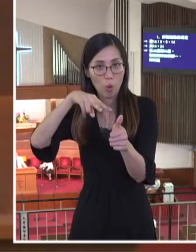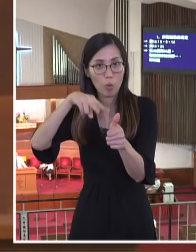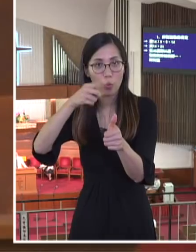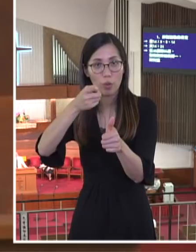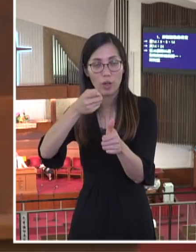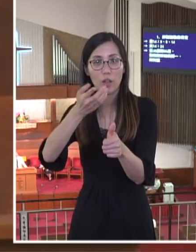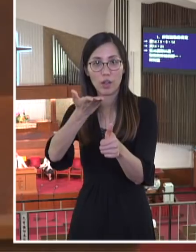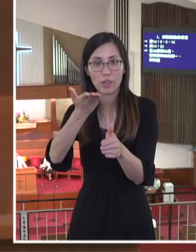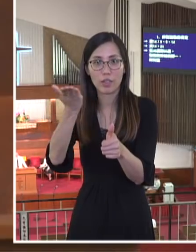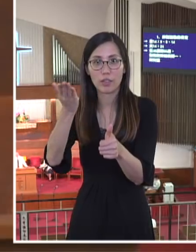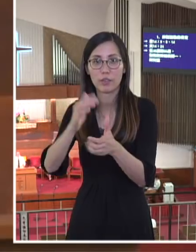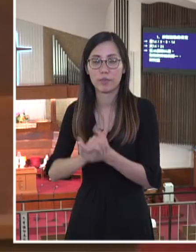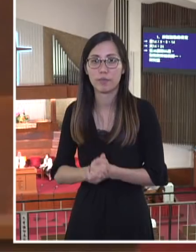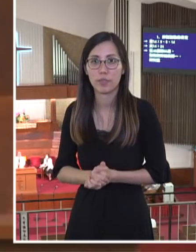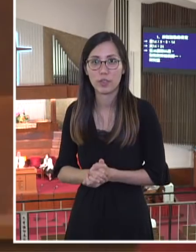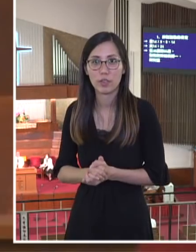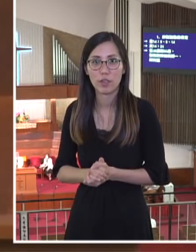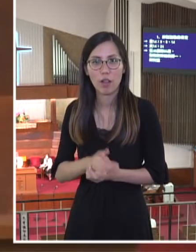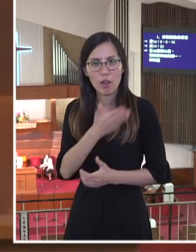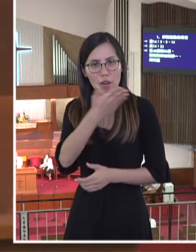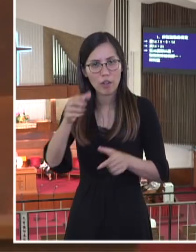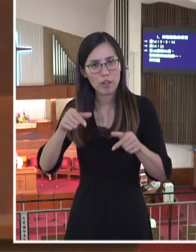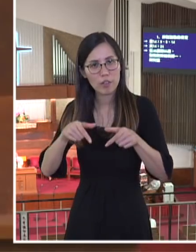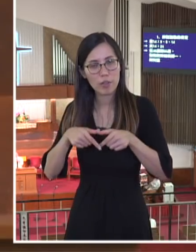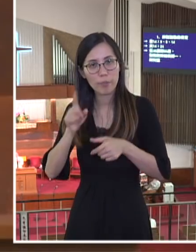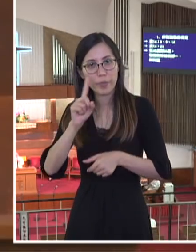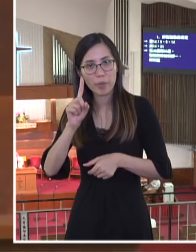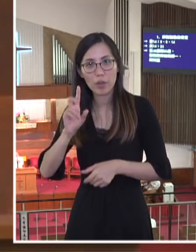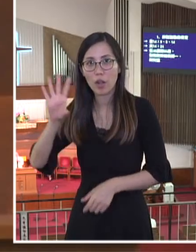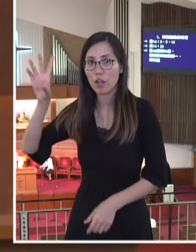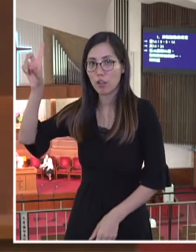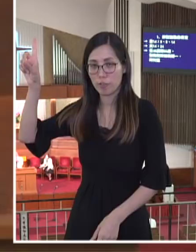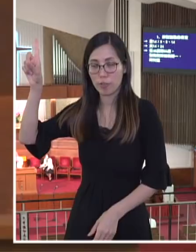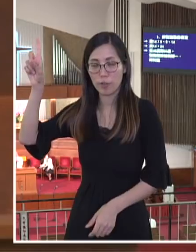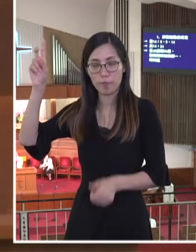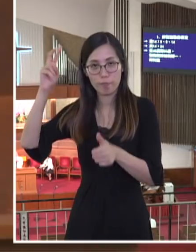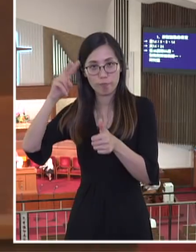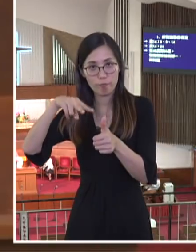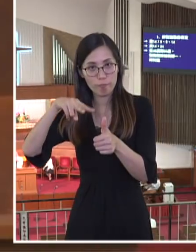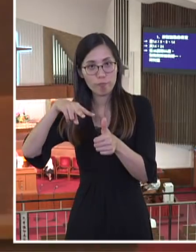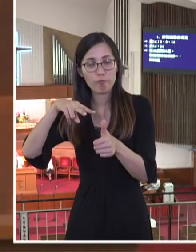的心，看着我的心。我们更加需要去追求的是